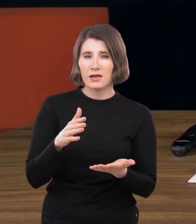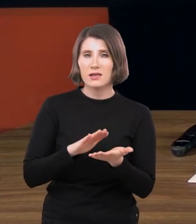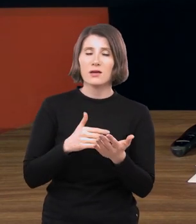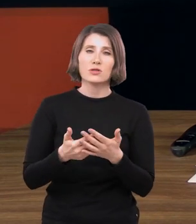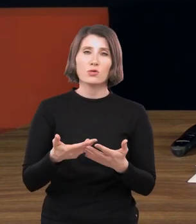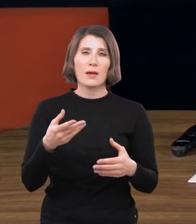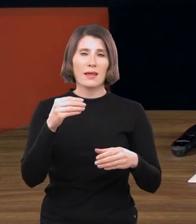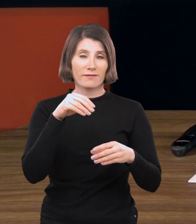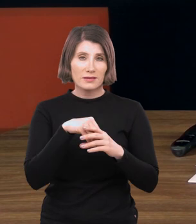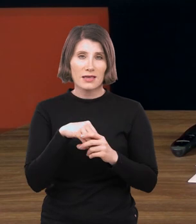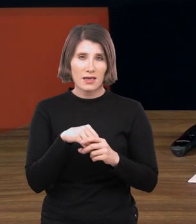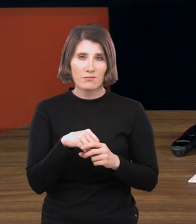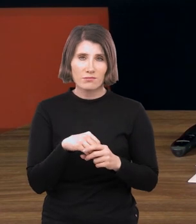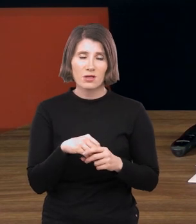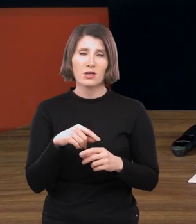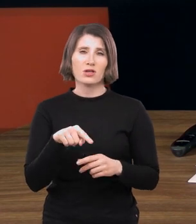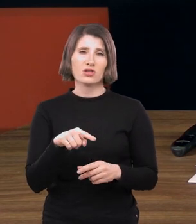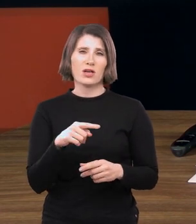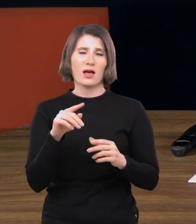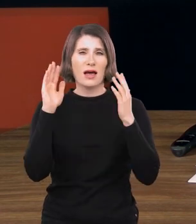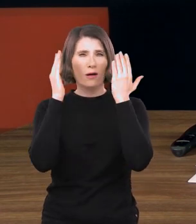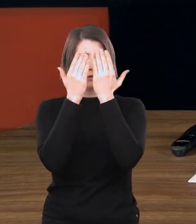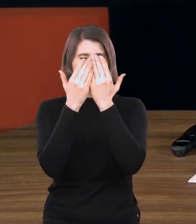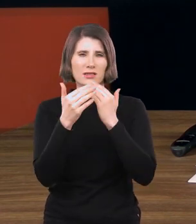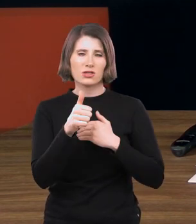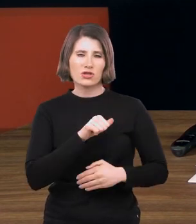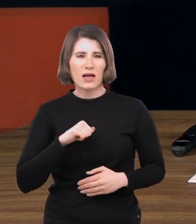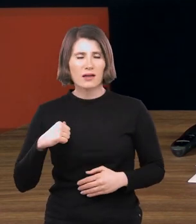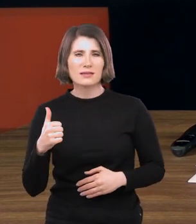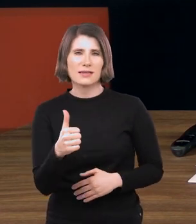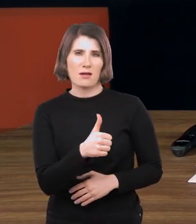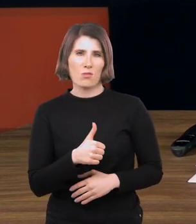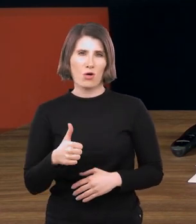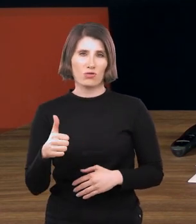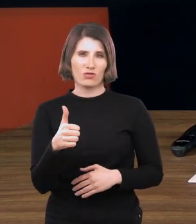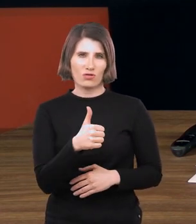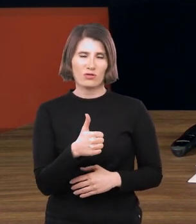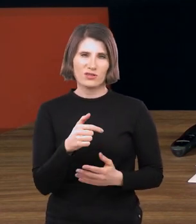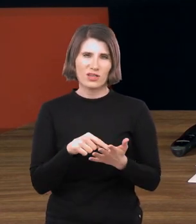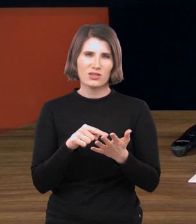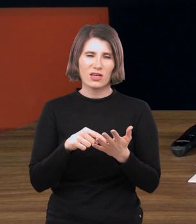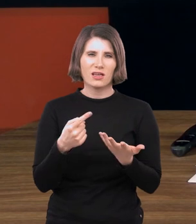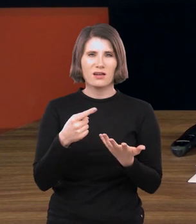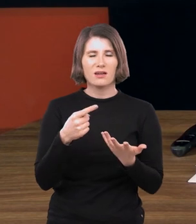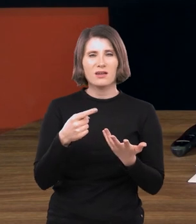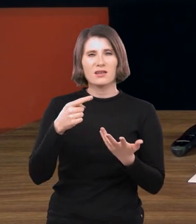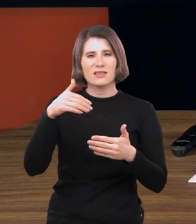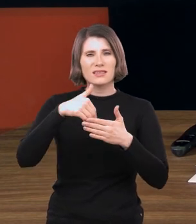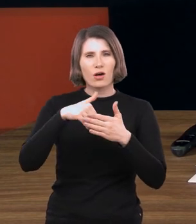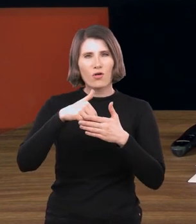przede wszystkim zaliczyli właśnie tą autystyczną samotność, czyli takie też stereotypowe